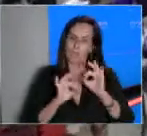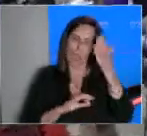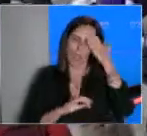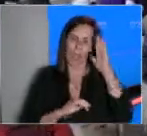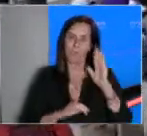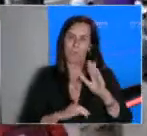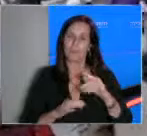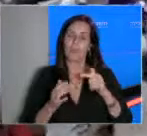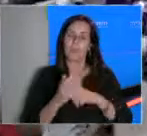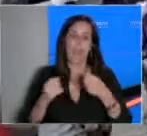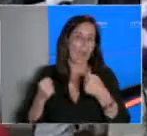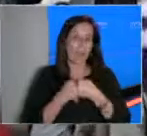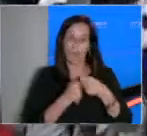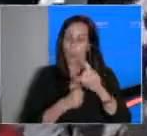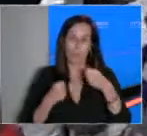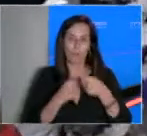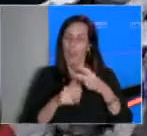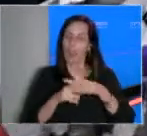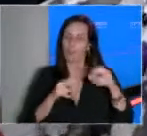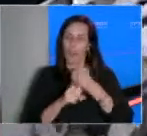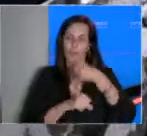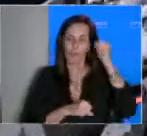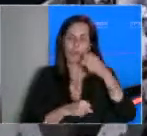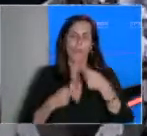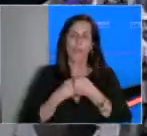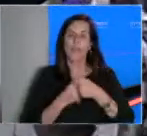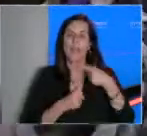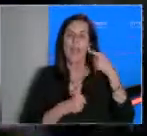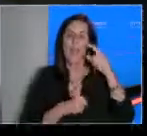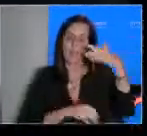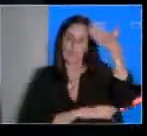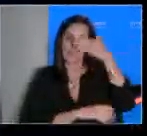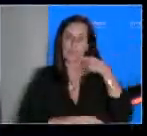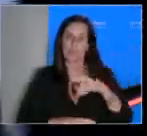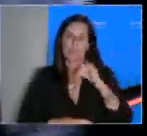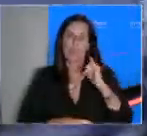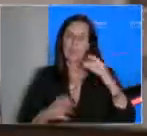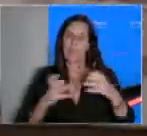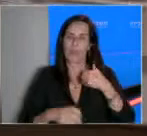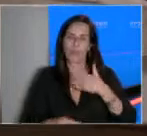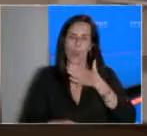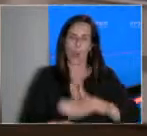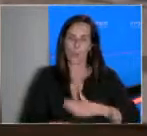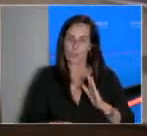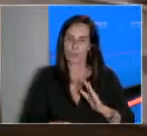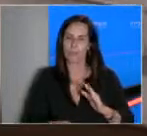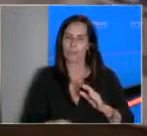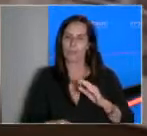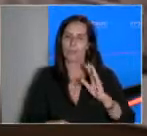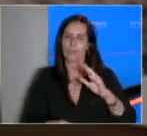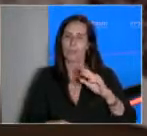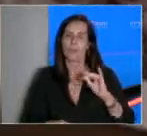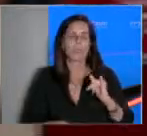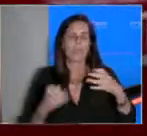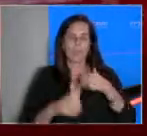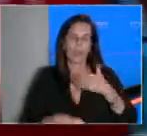והכרה, כי המאבק הזה הוא לא מאבק רק של העובדים הסוציאליים, הוא מאבק על דמותה של מדינת ישראל, איזה חברה אנחנו רוצות שיהיה כאן, שתהיה